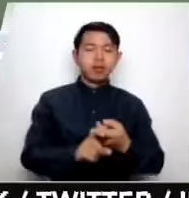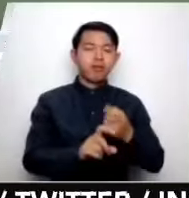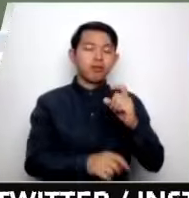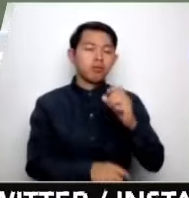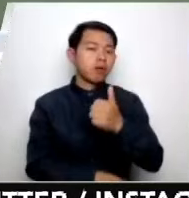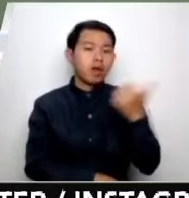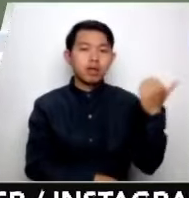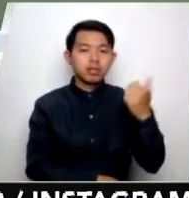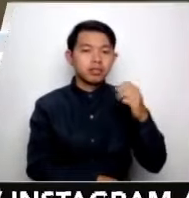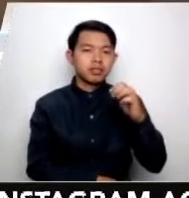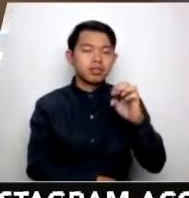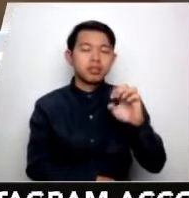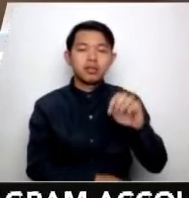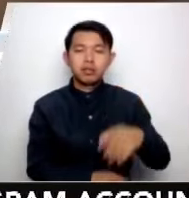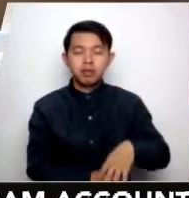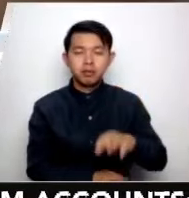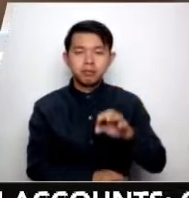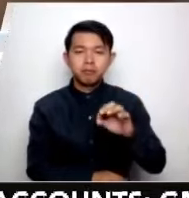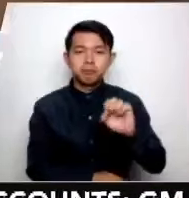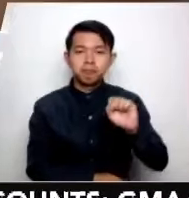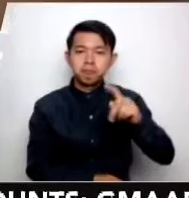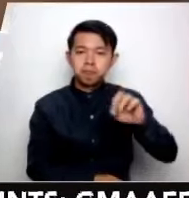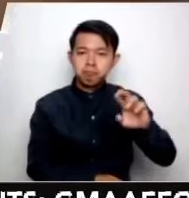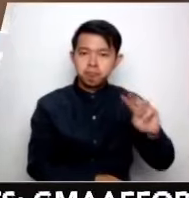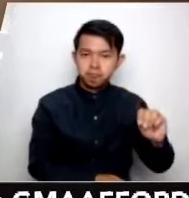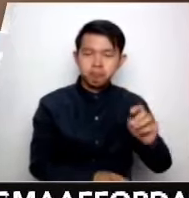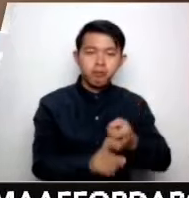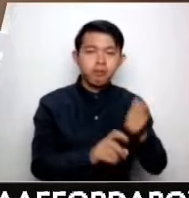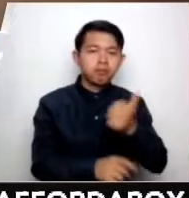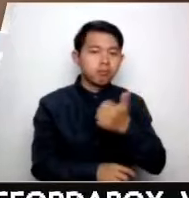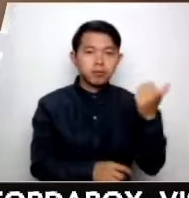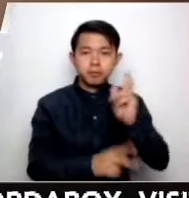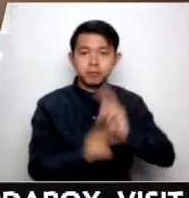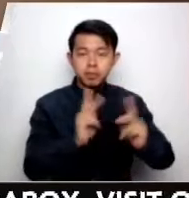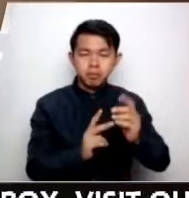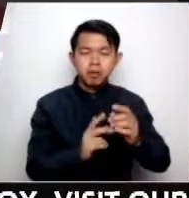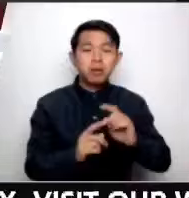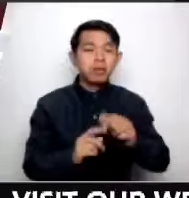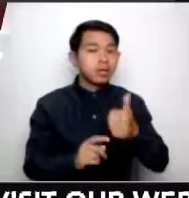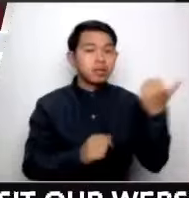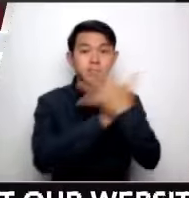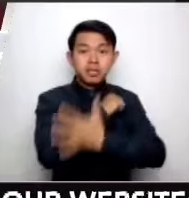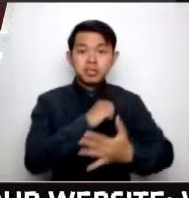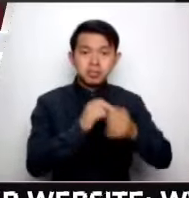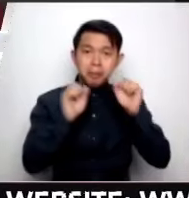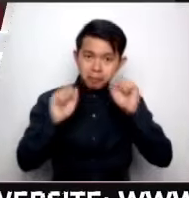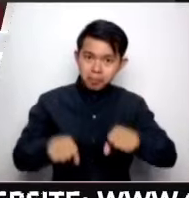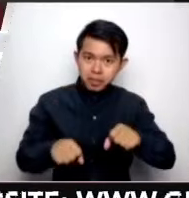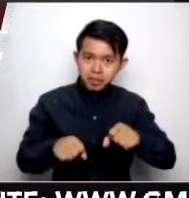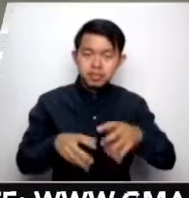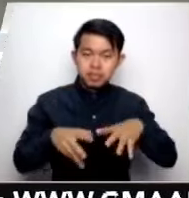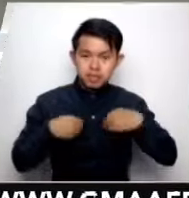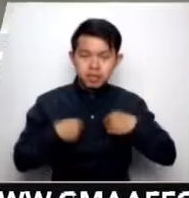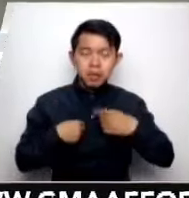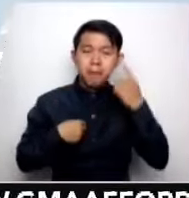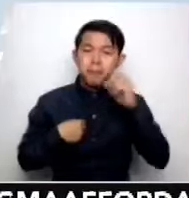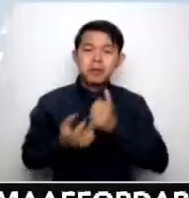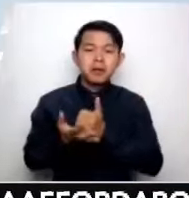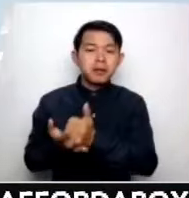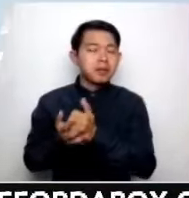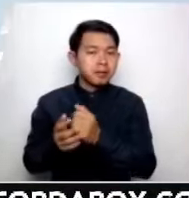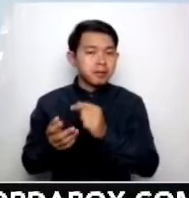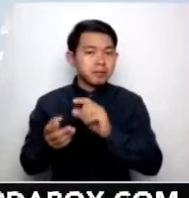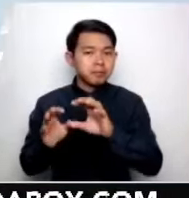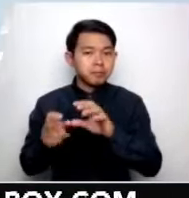commercial surrogacy para tulungan magkaanak ang mga mag-asawa o mag-partner na may problema sa pagbubuntis pero